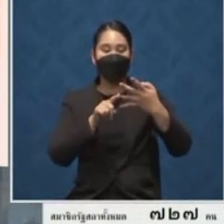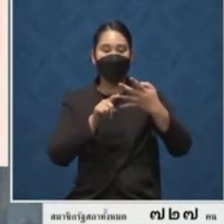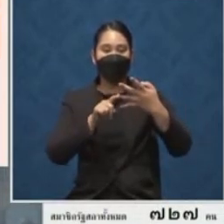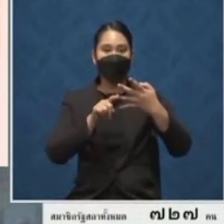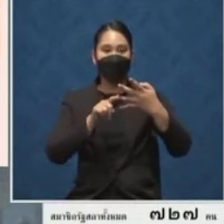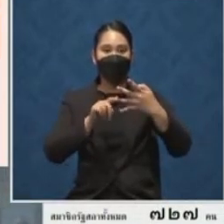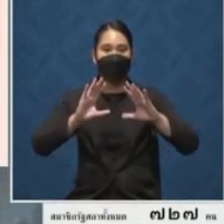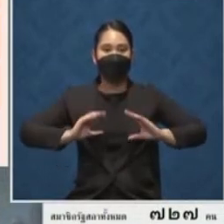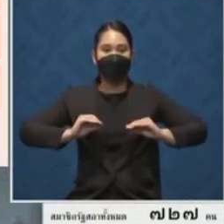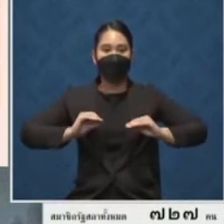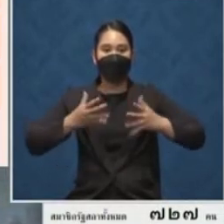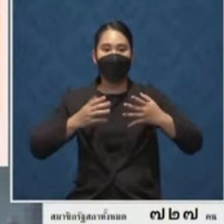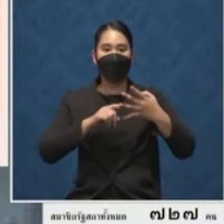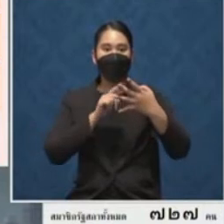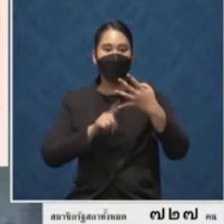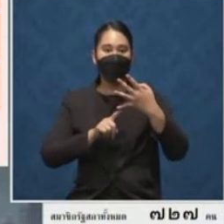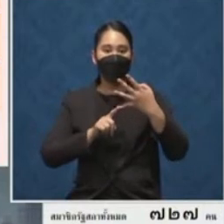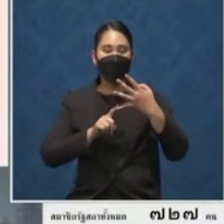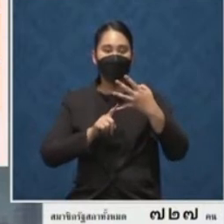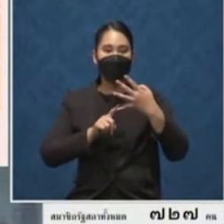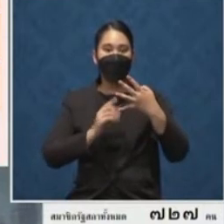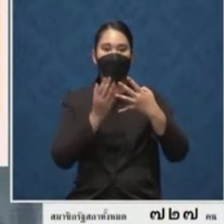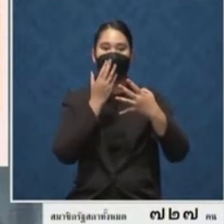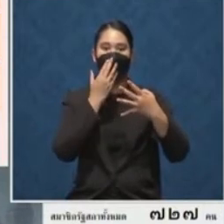ไม่รับหลักการ4งดออกเสียง